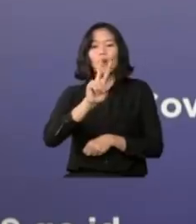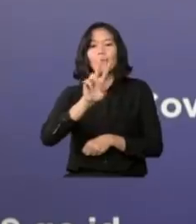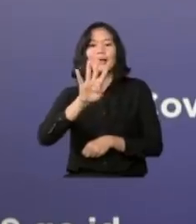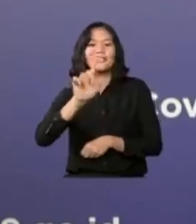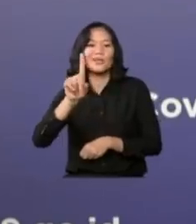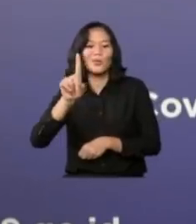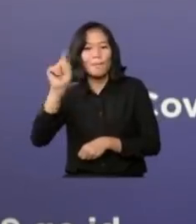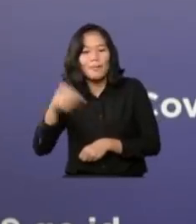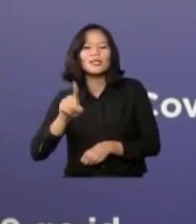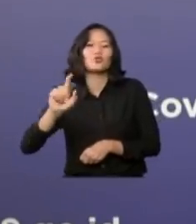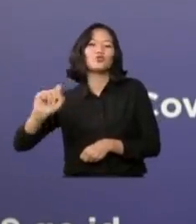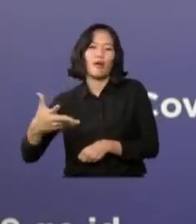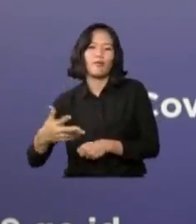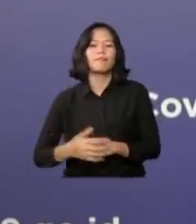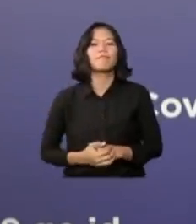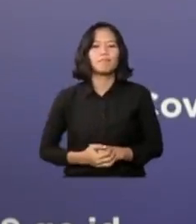4.436 per 1 juta penduduk.